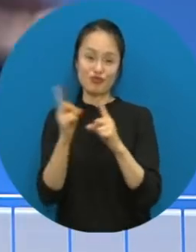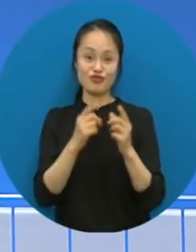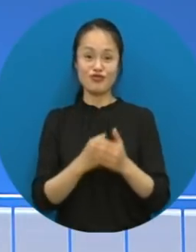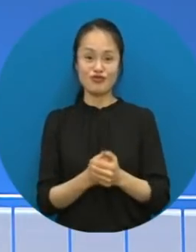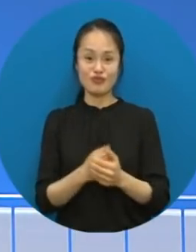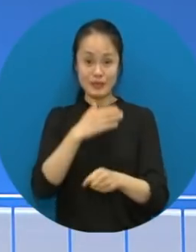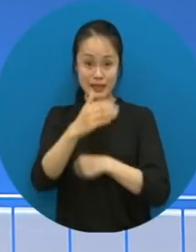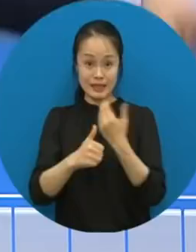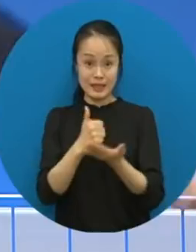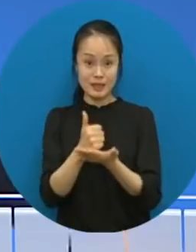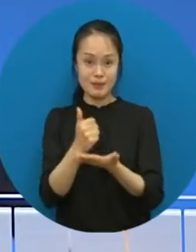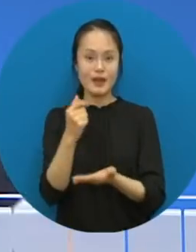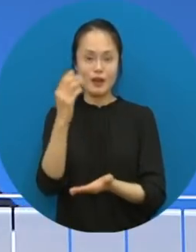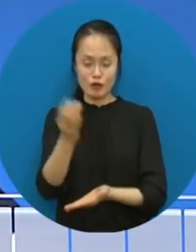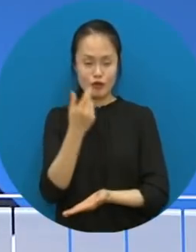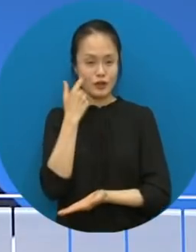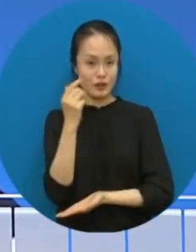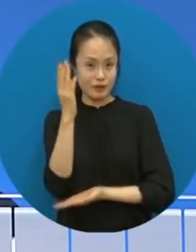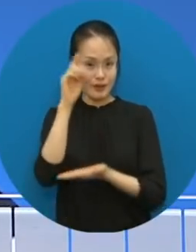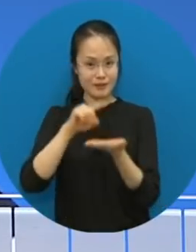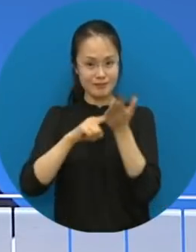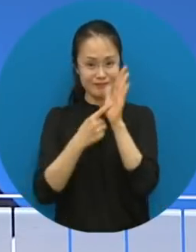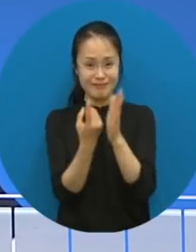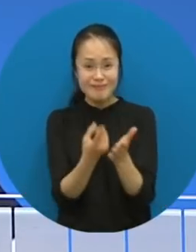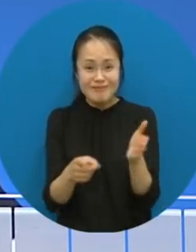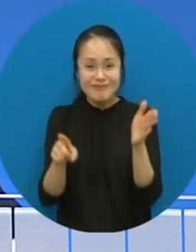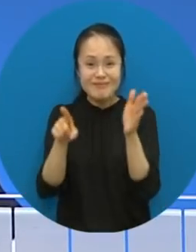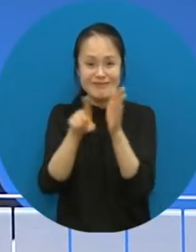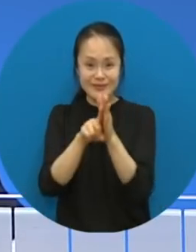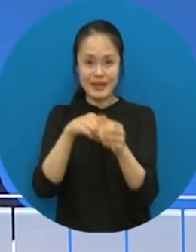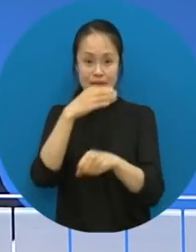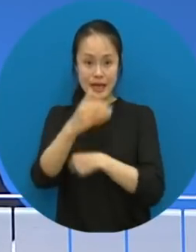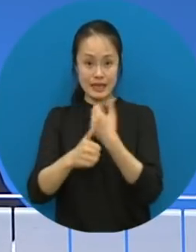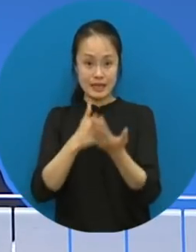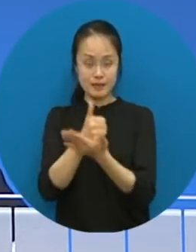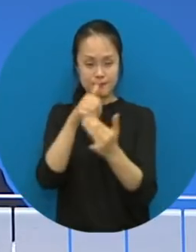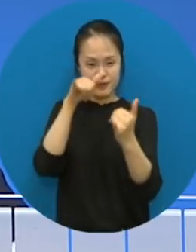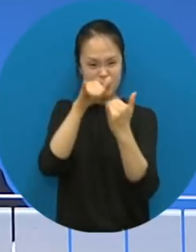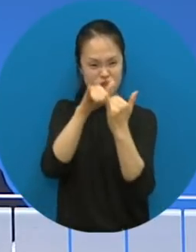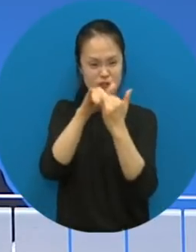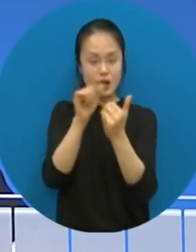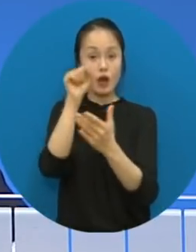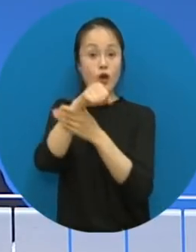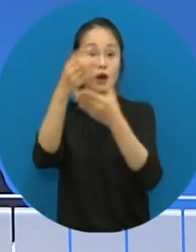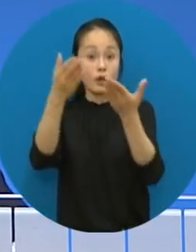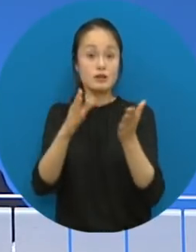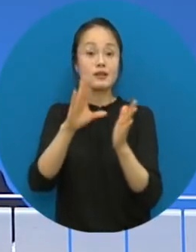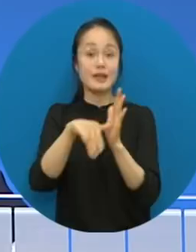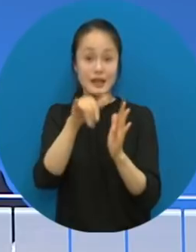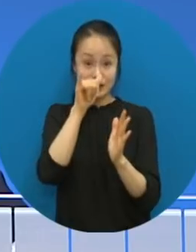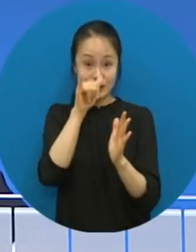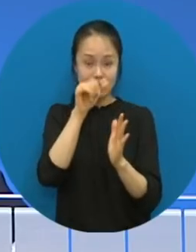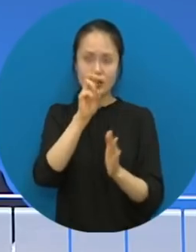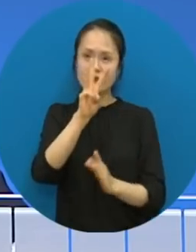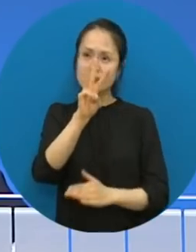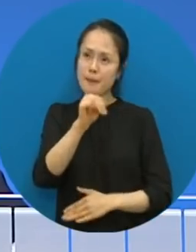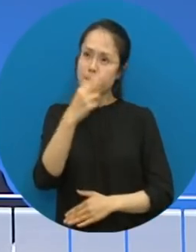거룩한 영광을 드러내시기 위하여 하나님의 전쟁이 허락된 때가 있었습니다. 3만 2천의 군대들이